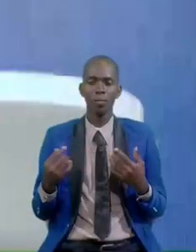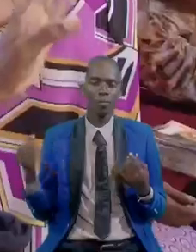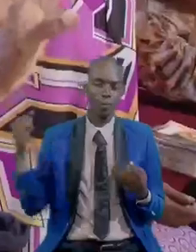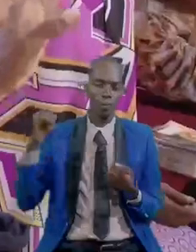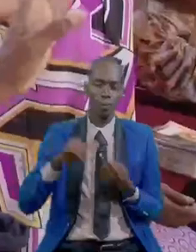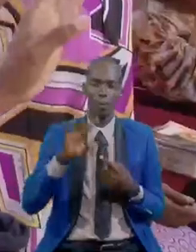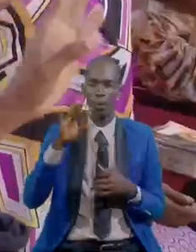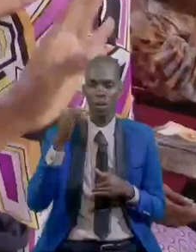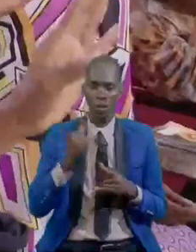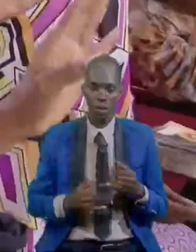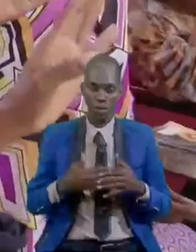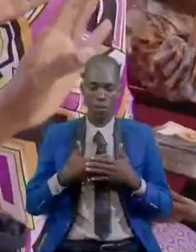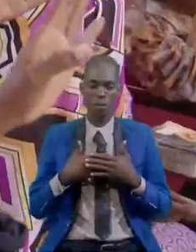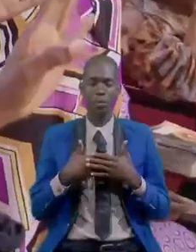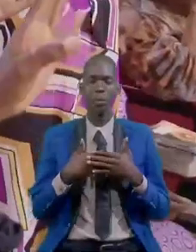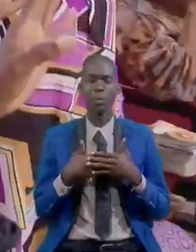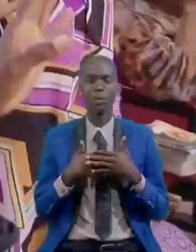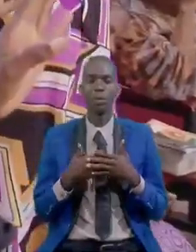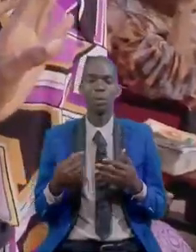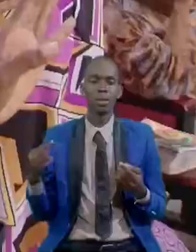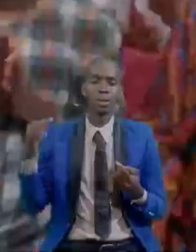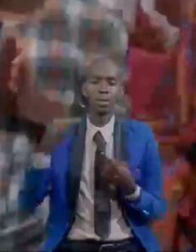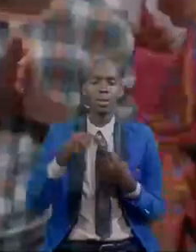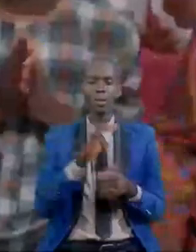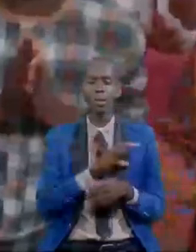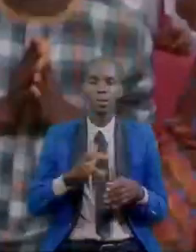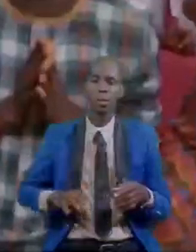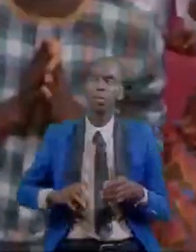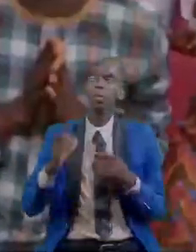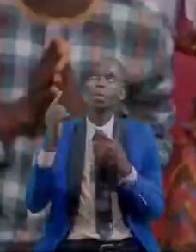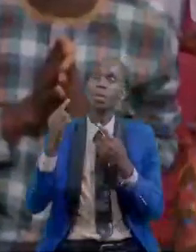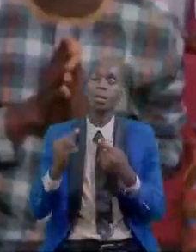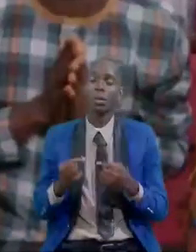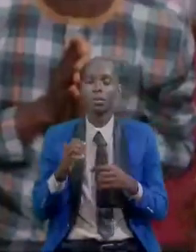jusqu'à ton dernier souffle, jusqu'à ce que Christ vienne.